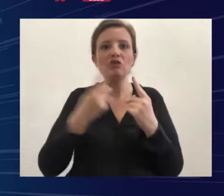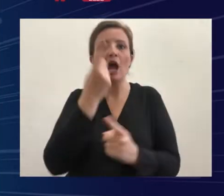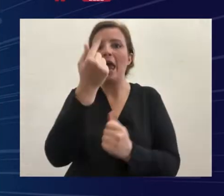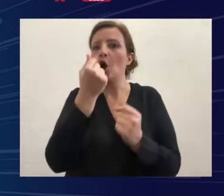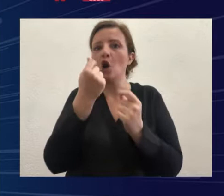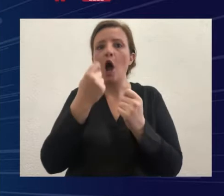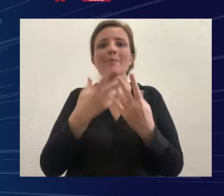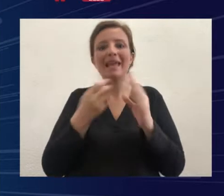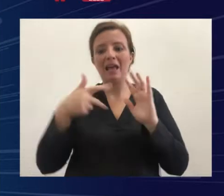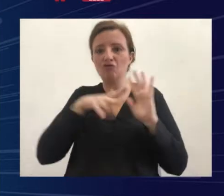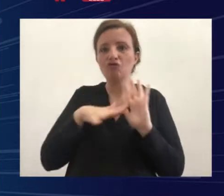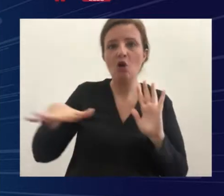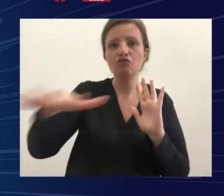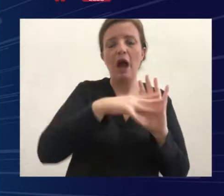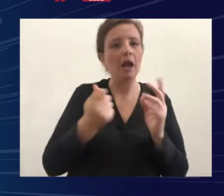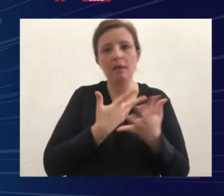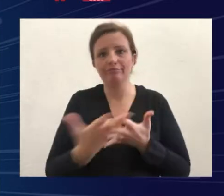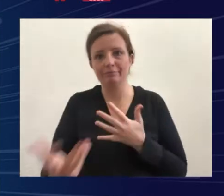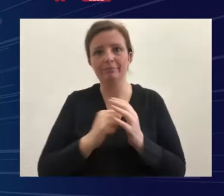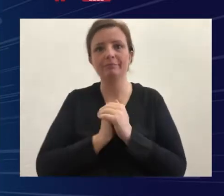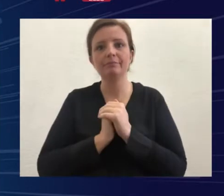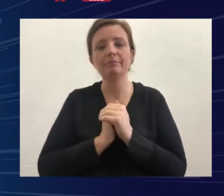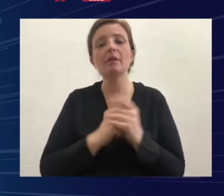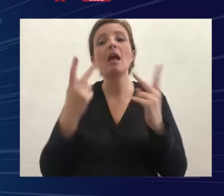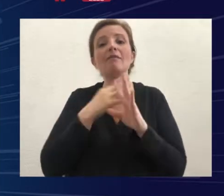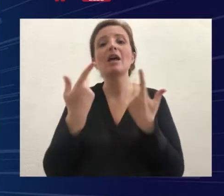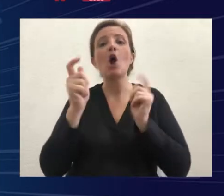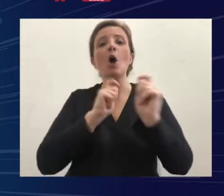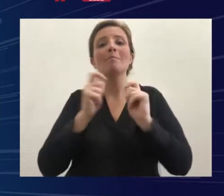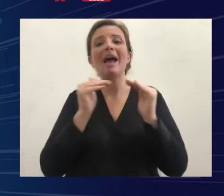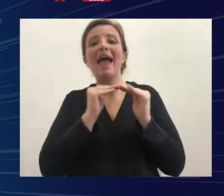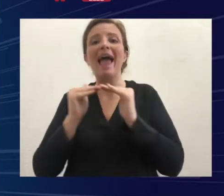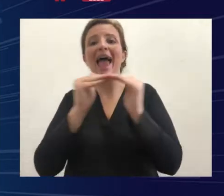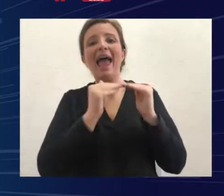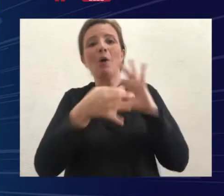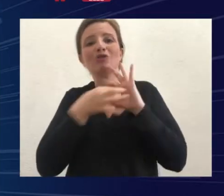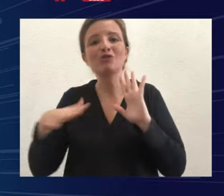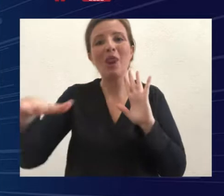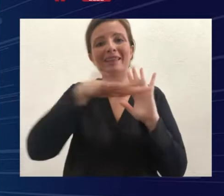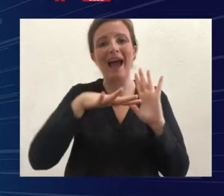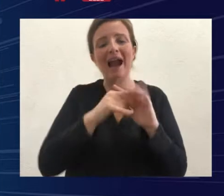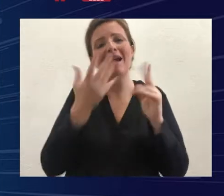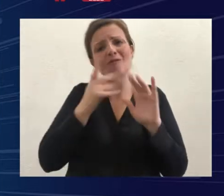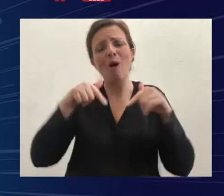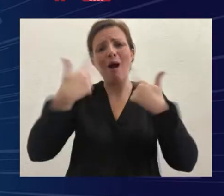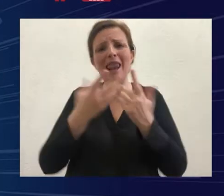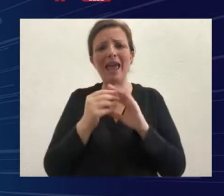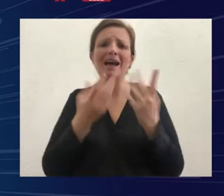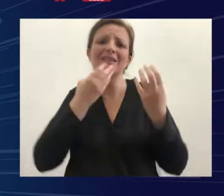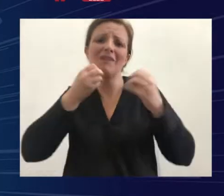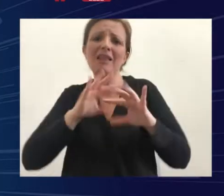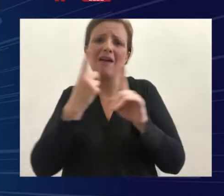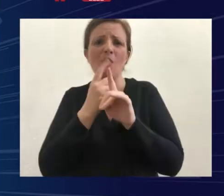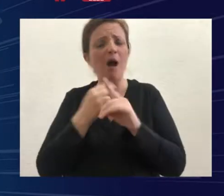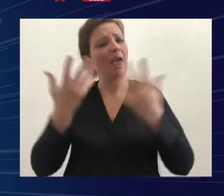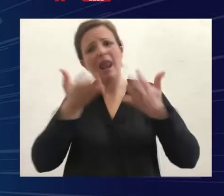in condizioni economiche e sociali disagiate. Il commercio equo e solidale vuole rimuovere questo disagio dando un